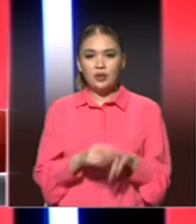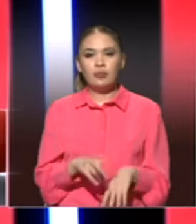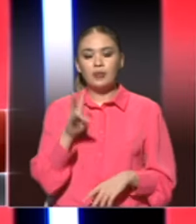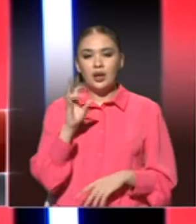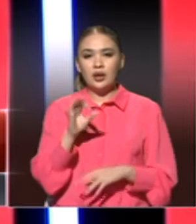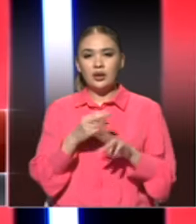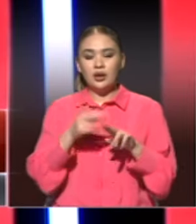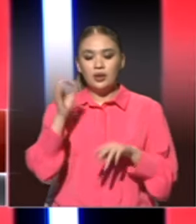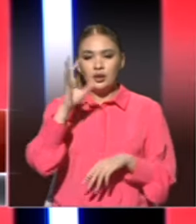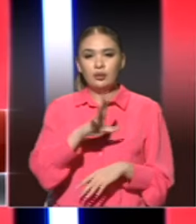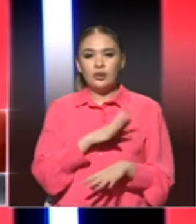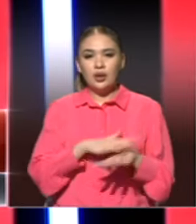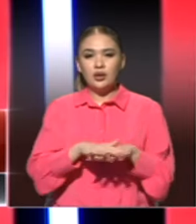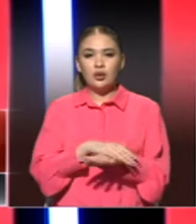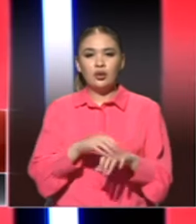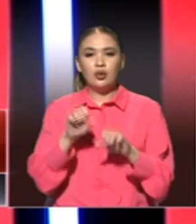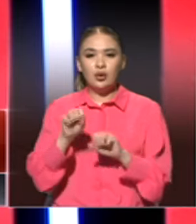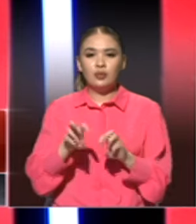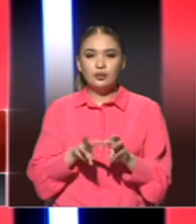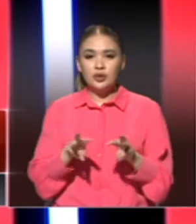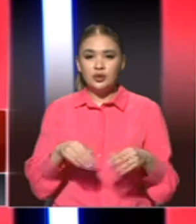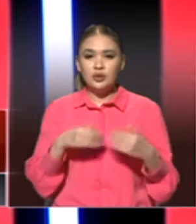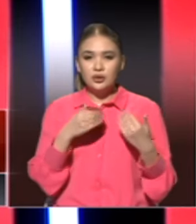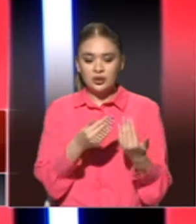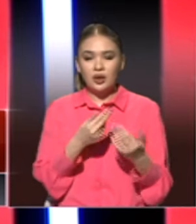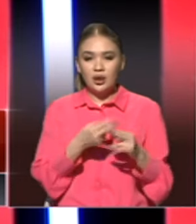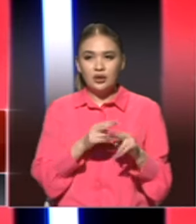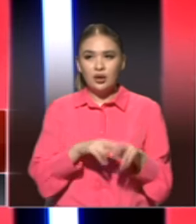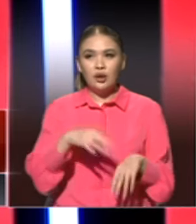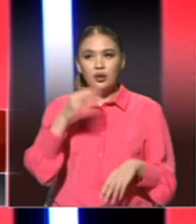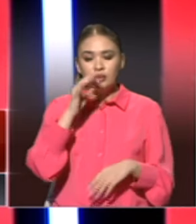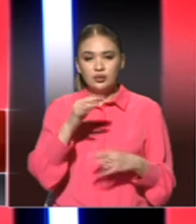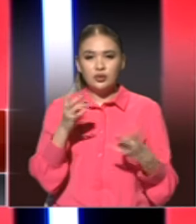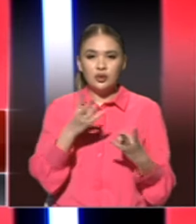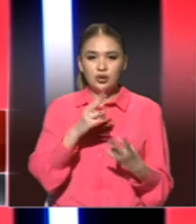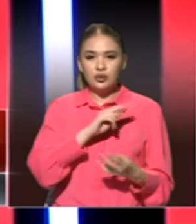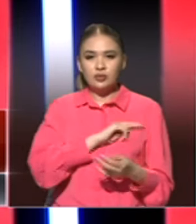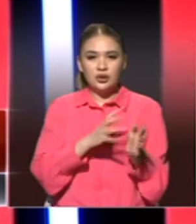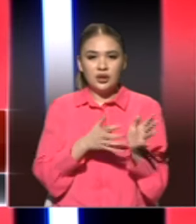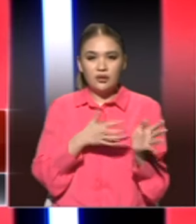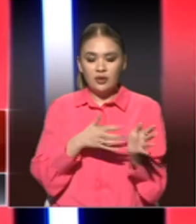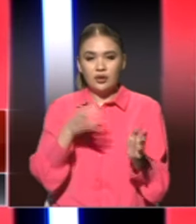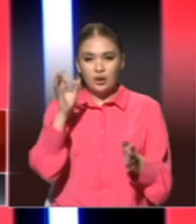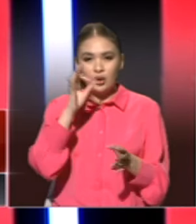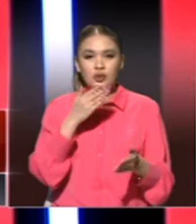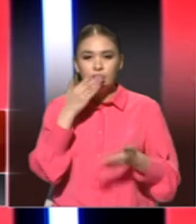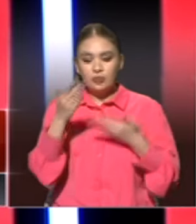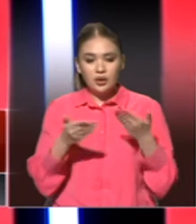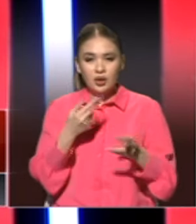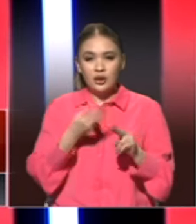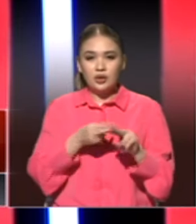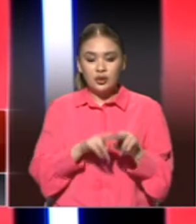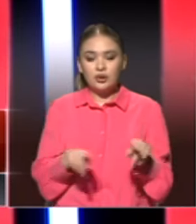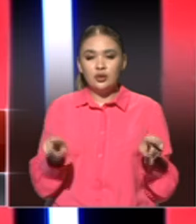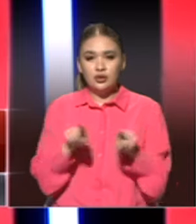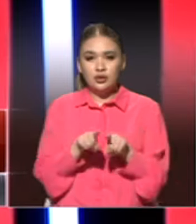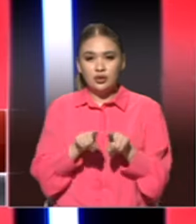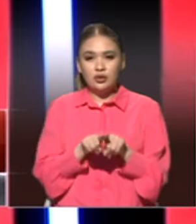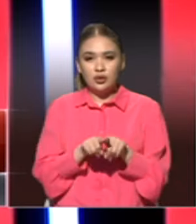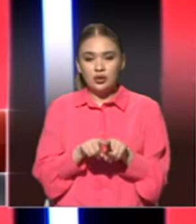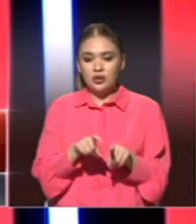еңбек және халықты әлеуметтік қорғау министрлігі ғой. Бізге мынандай мамандықтар керек, осындай мамандықтар жетіспей жатыр деп. Яғни бұл жерде де бір күдікті